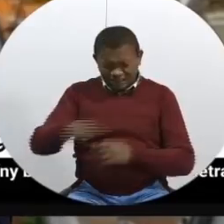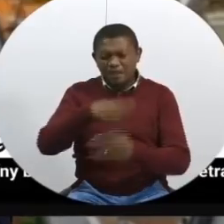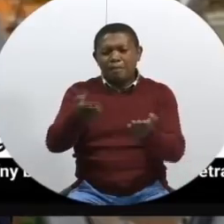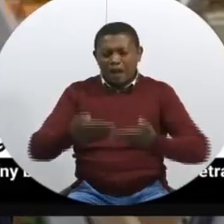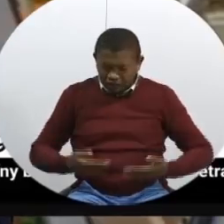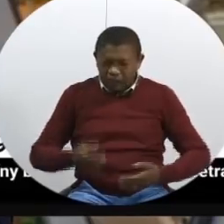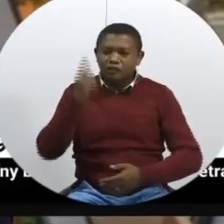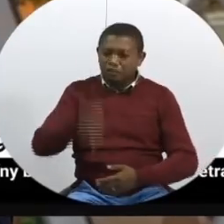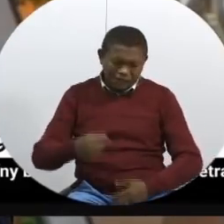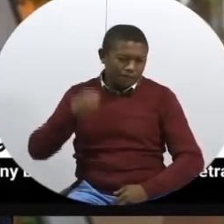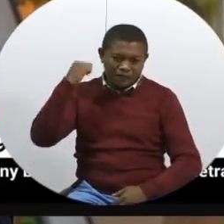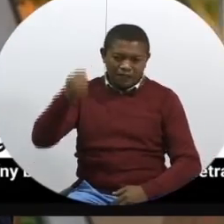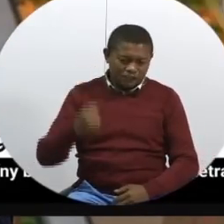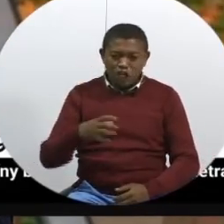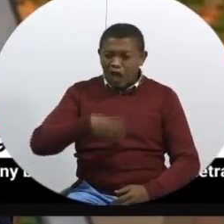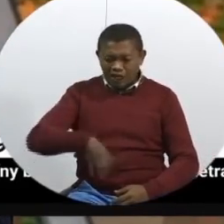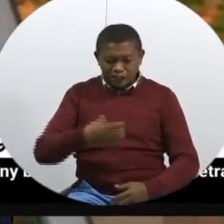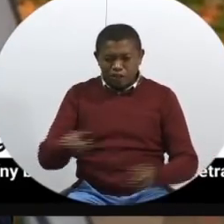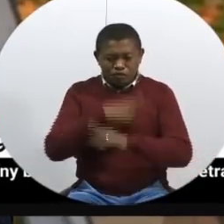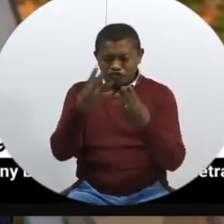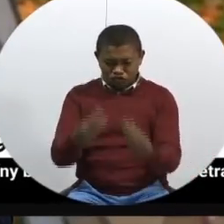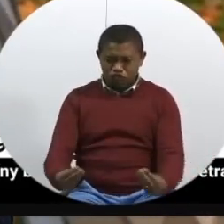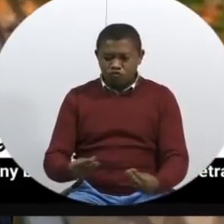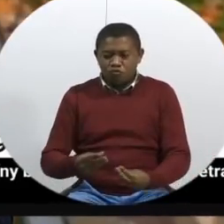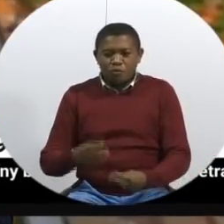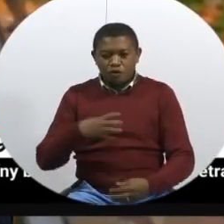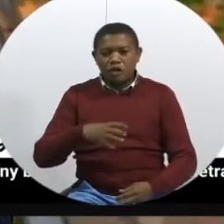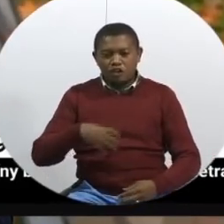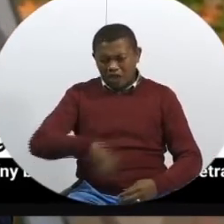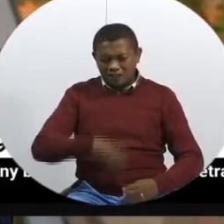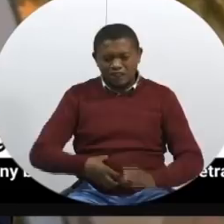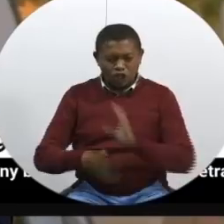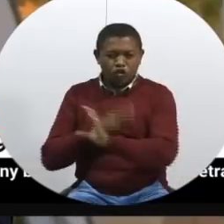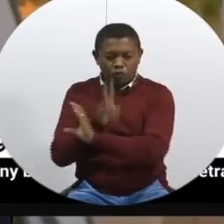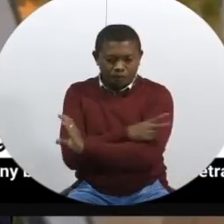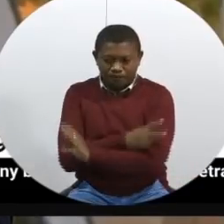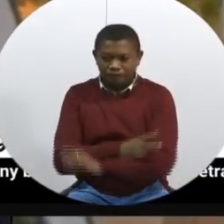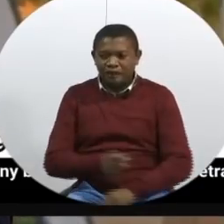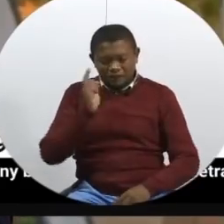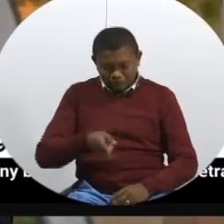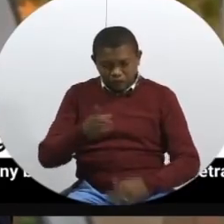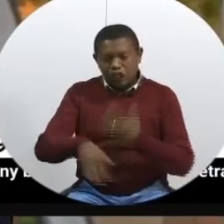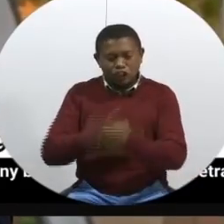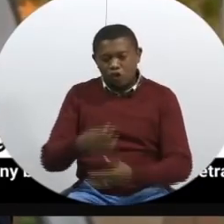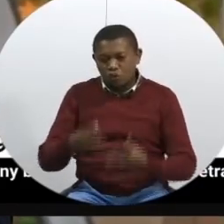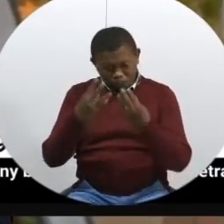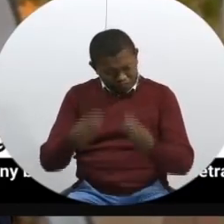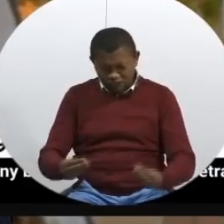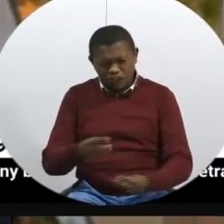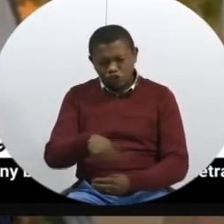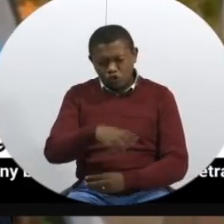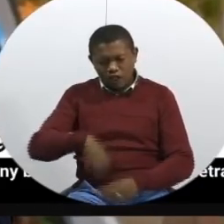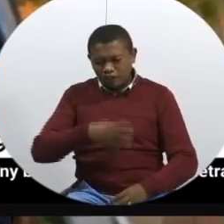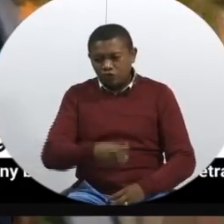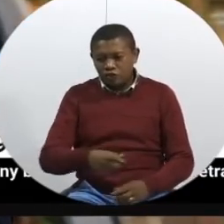efa tsy maintsy horesintsika izany valanaretina corona virus zany zany dia horesintsika horesentsika satria tsika manana ny